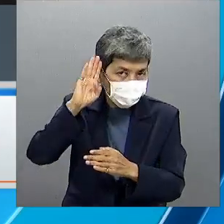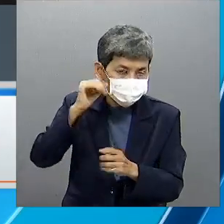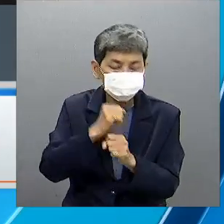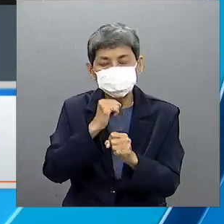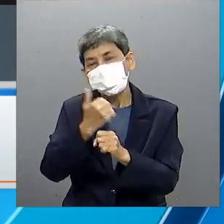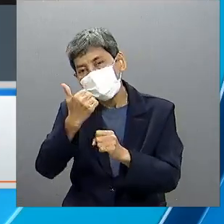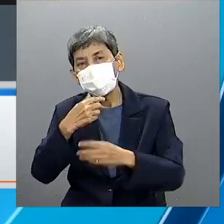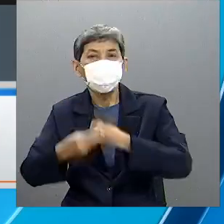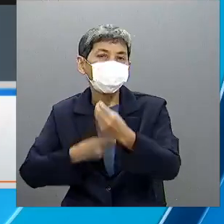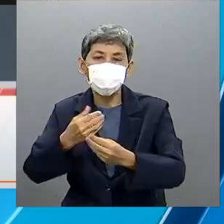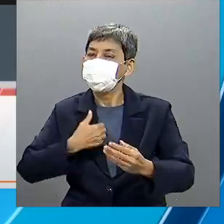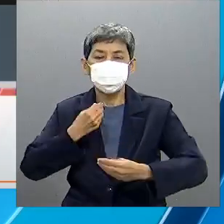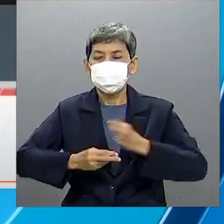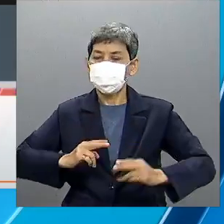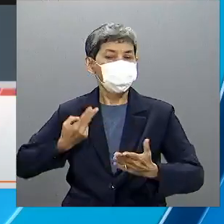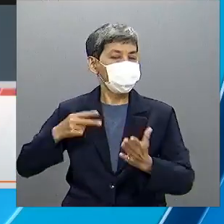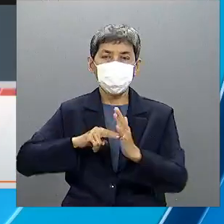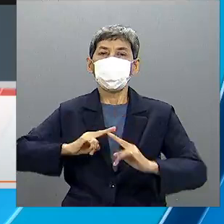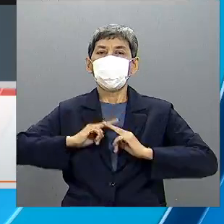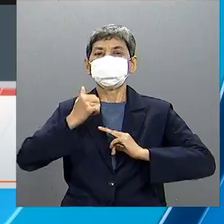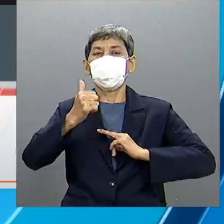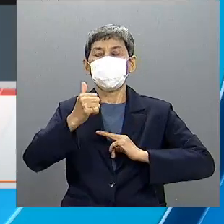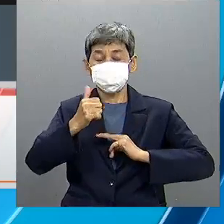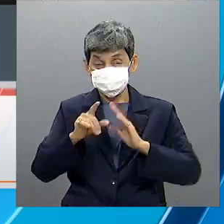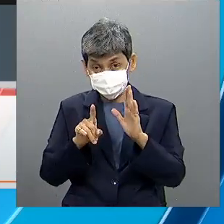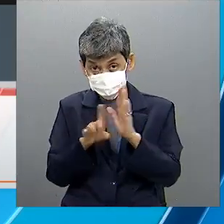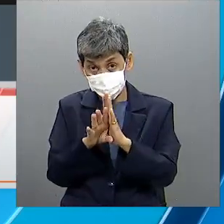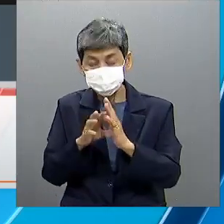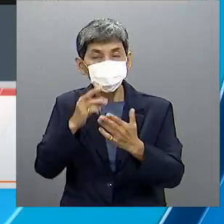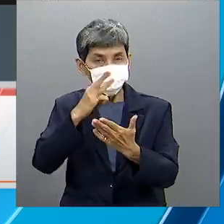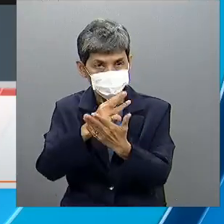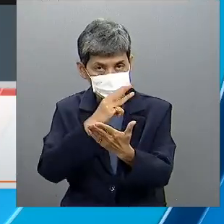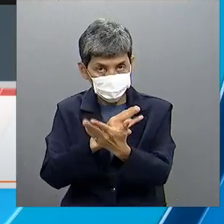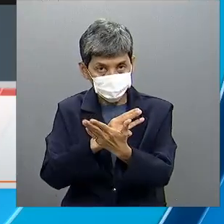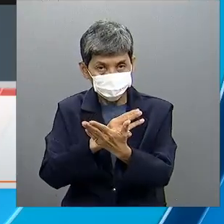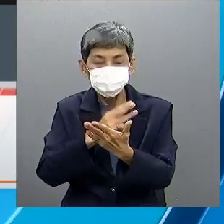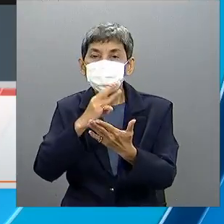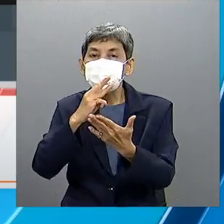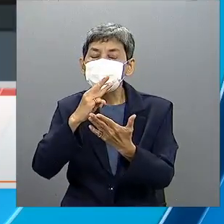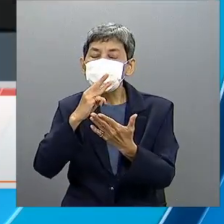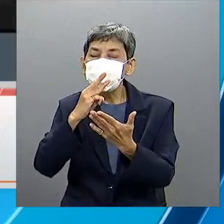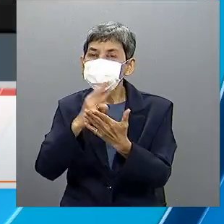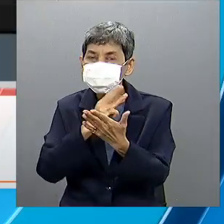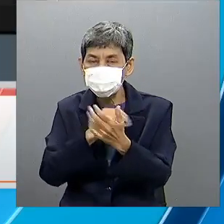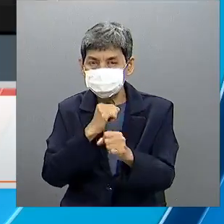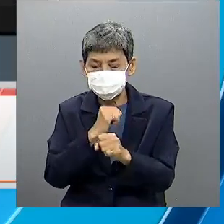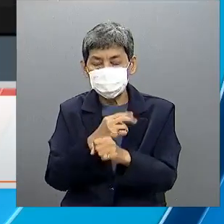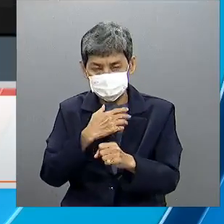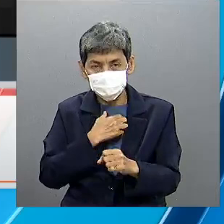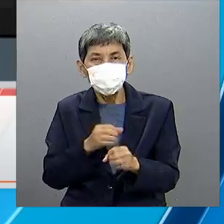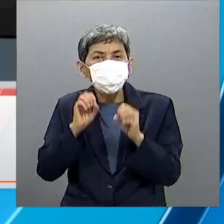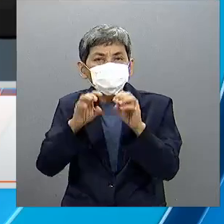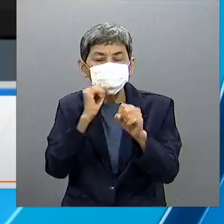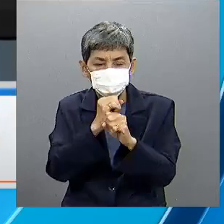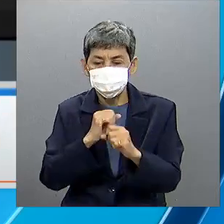พ่อค้าแม่ค้าออนไลน์ก็ได้ในส่วนสุดท้ายคือวิชาของคอนเทนต์ครีเอชันค่ะอันนี้เราจะสอนการเขียนแล้วก็ก